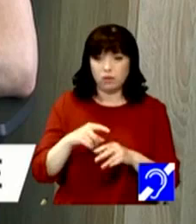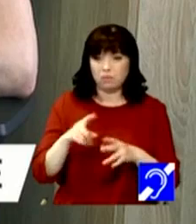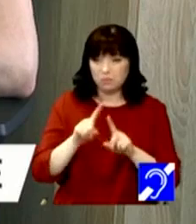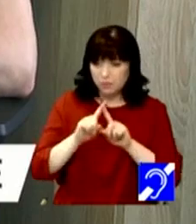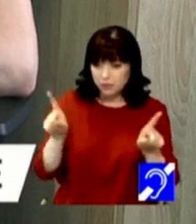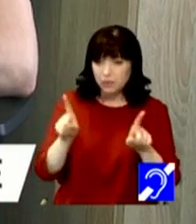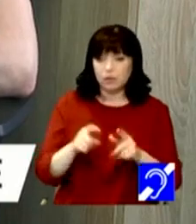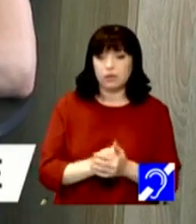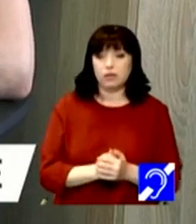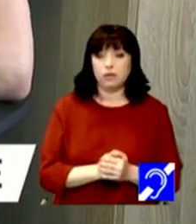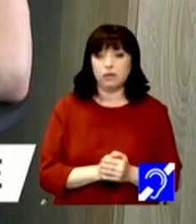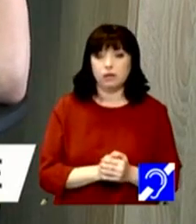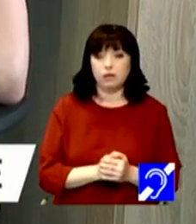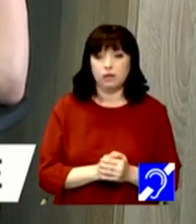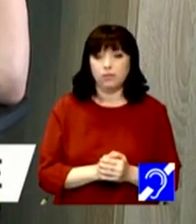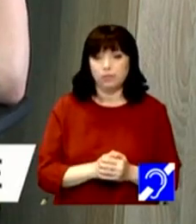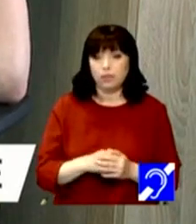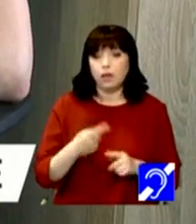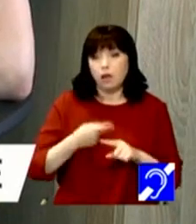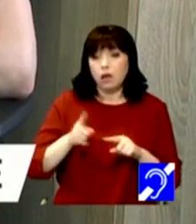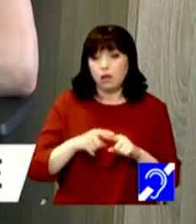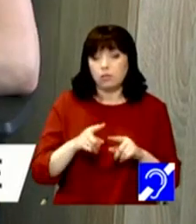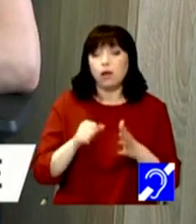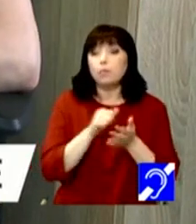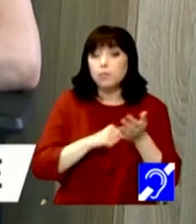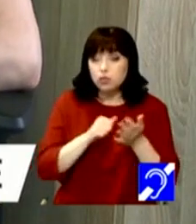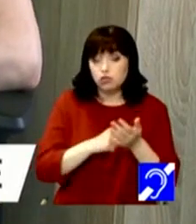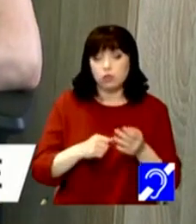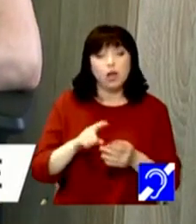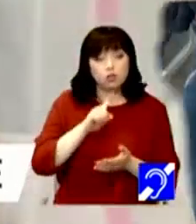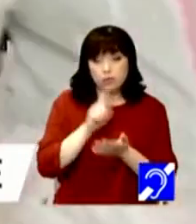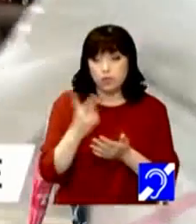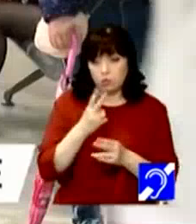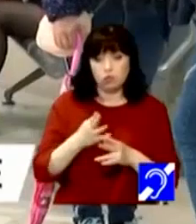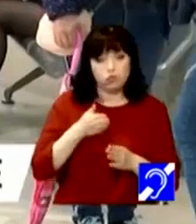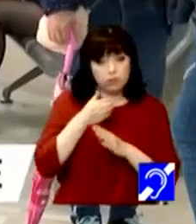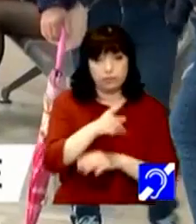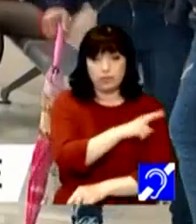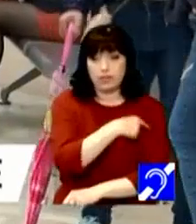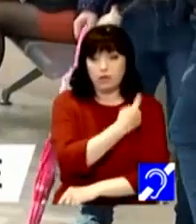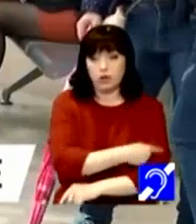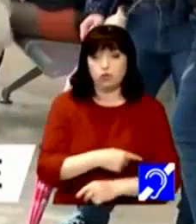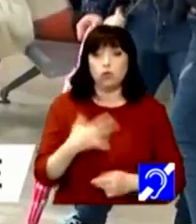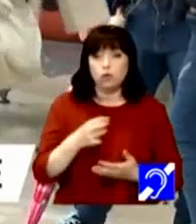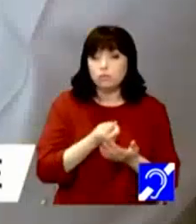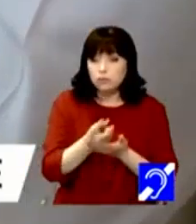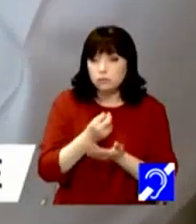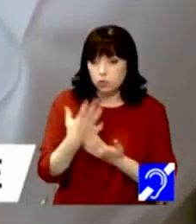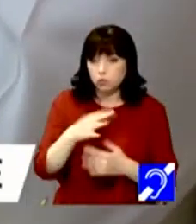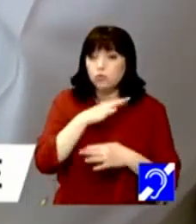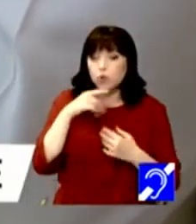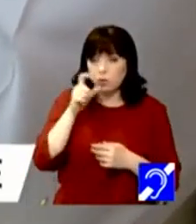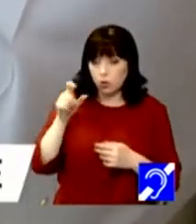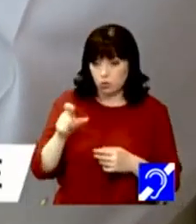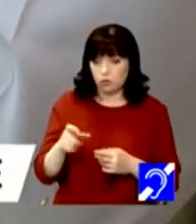este scăzută, sunt motive pentru adresare la medic. Spitalele au deja din ce în ce mai mulți